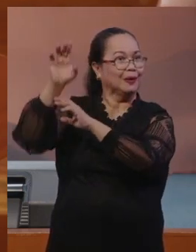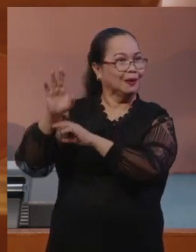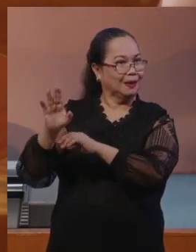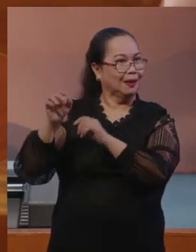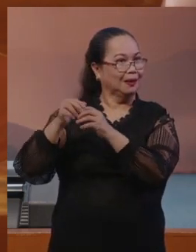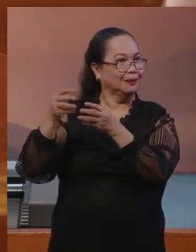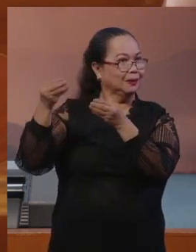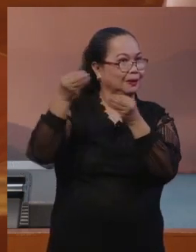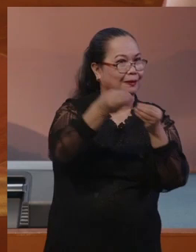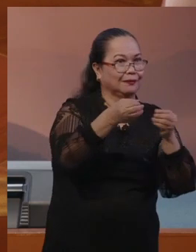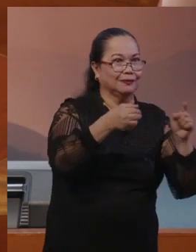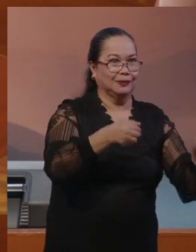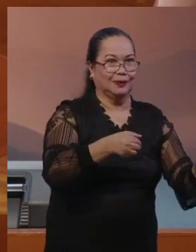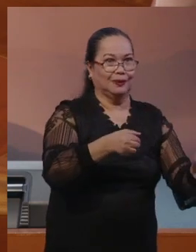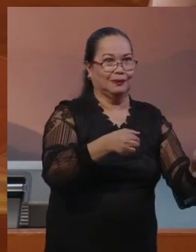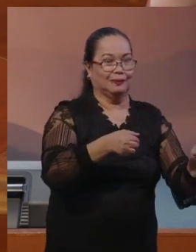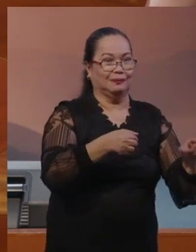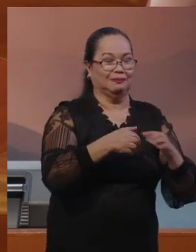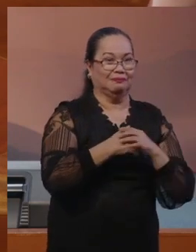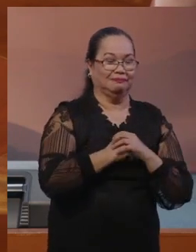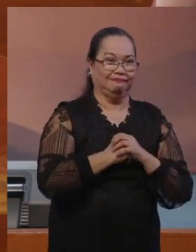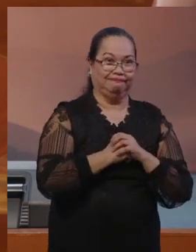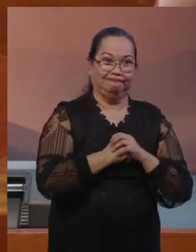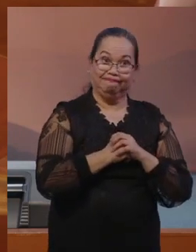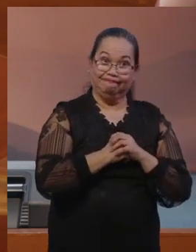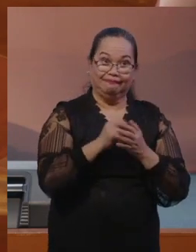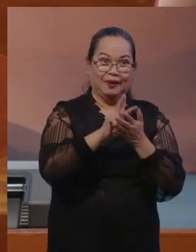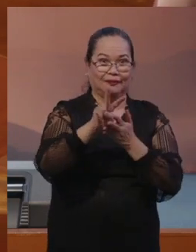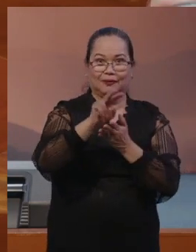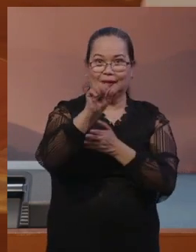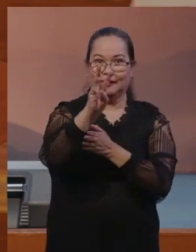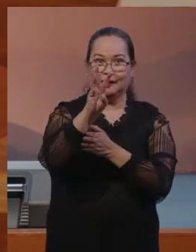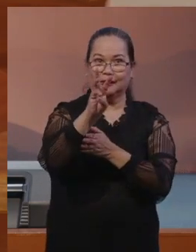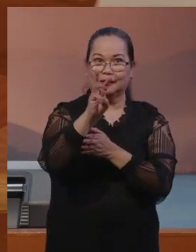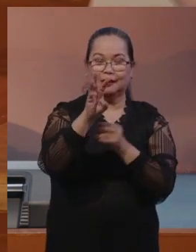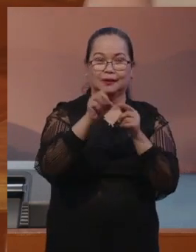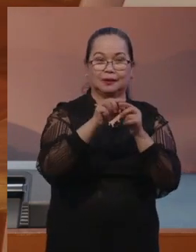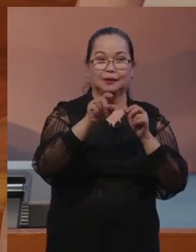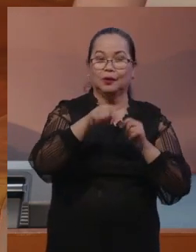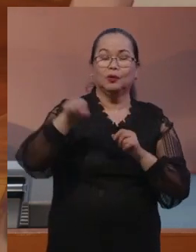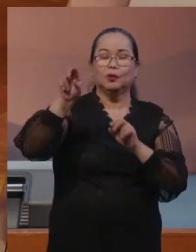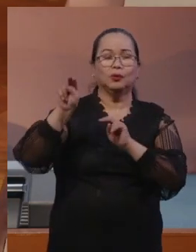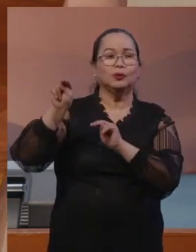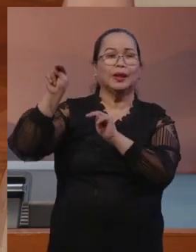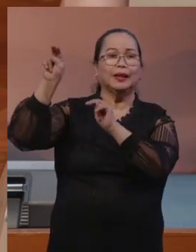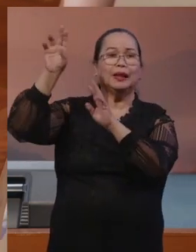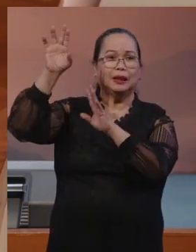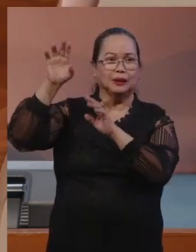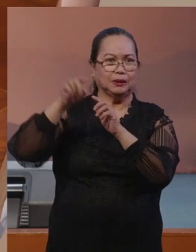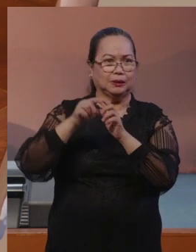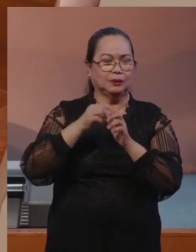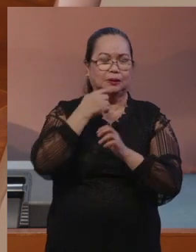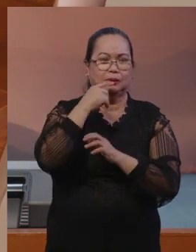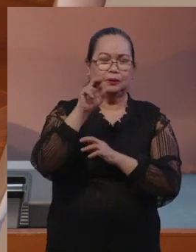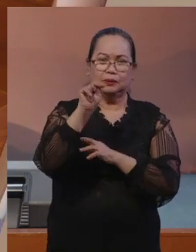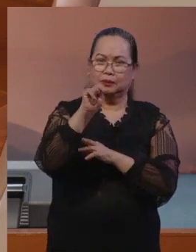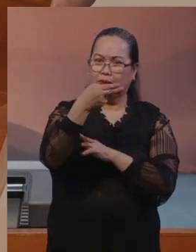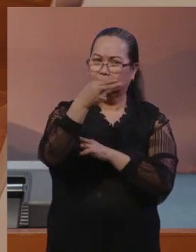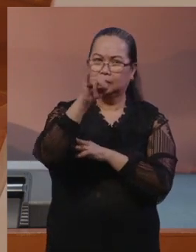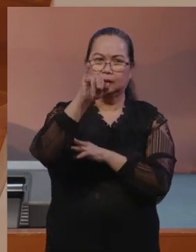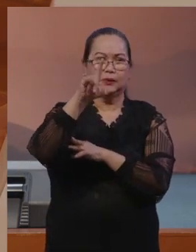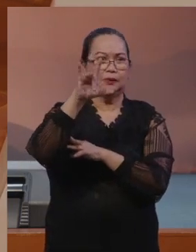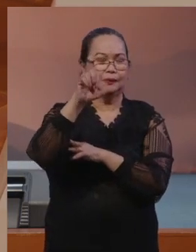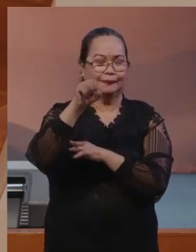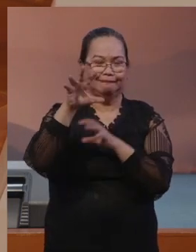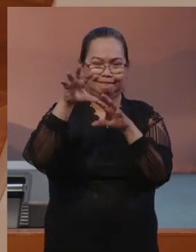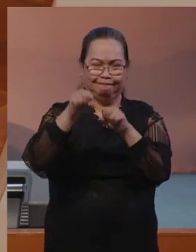ino-offer sa kanya. Okay? Verse 16, go into the hills, and the pursuers will encounter